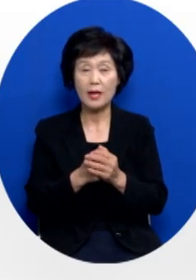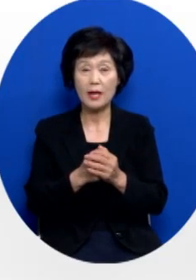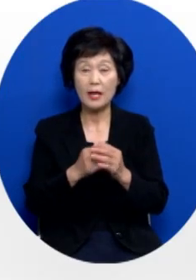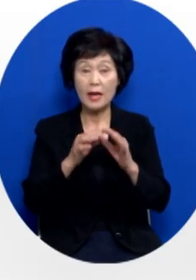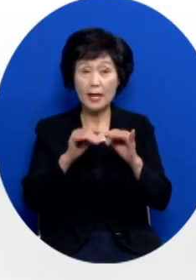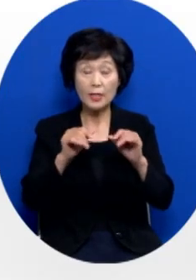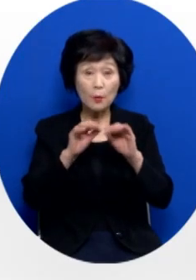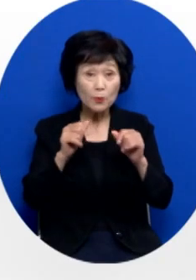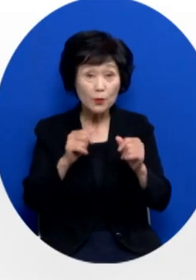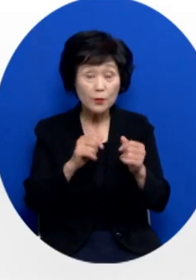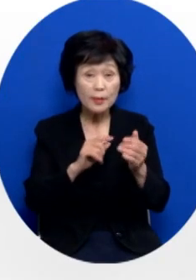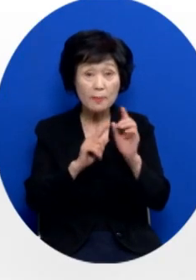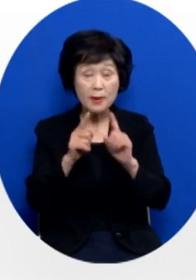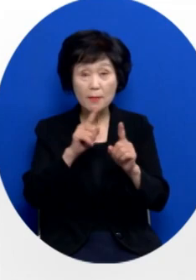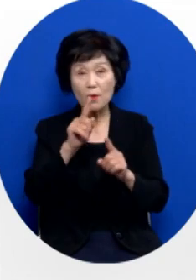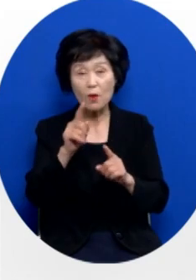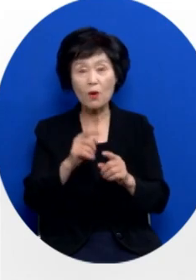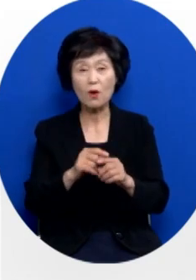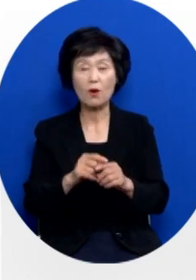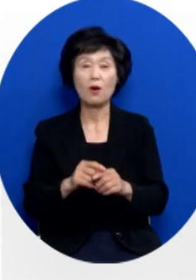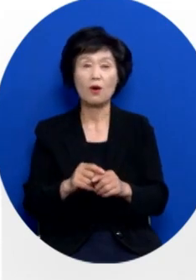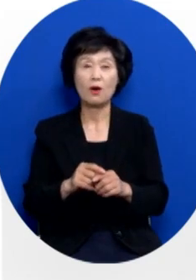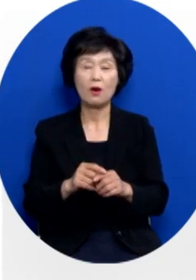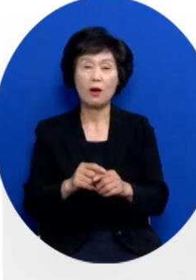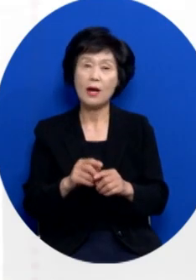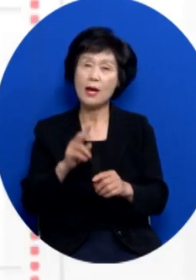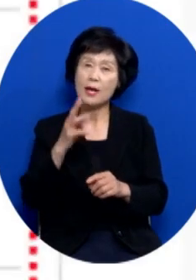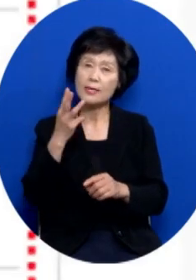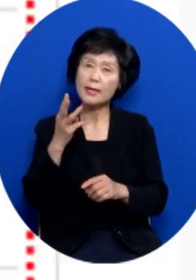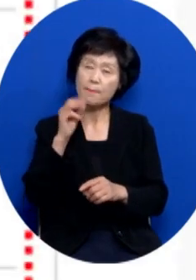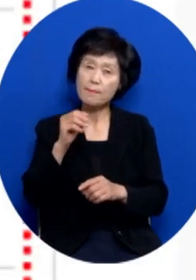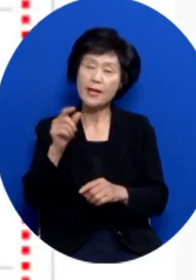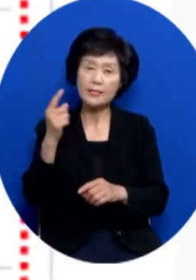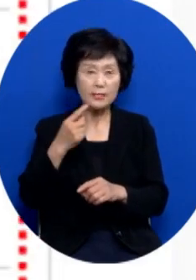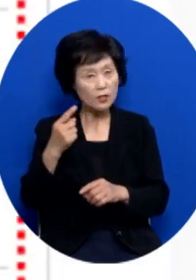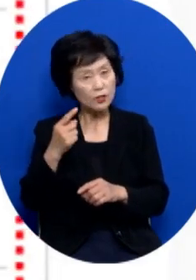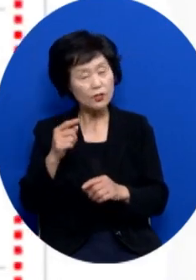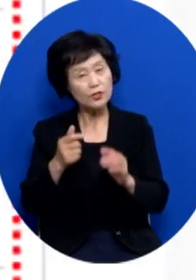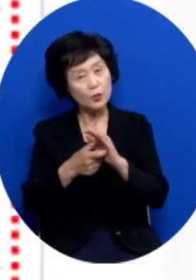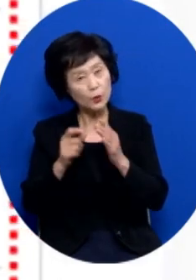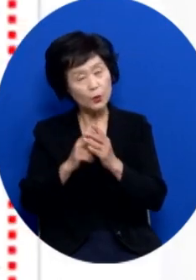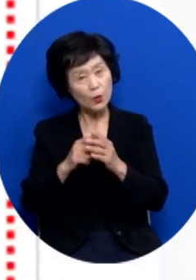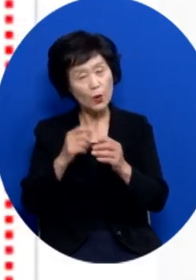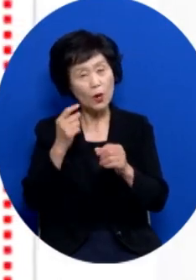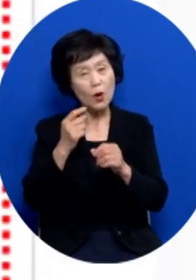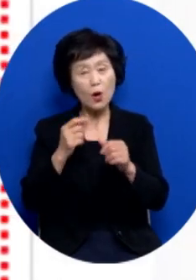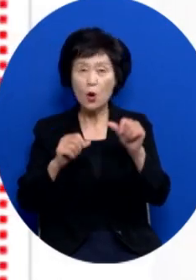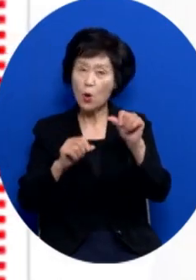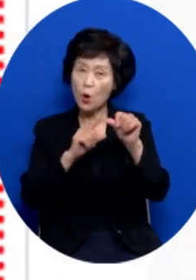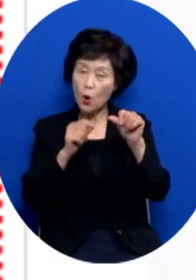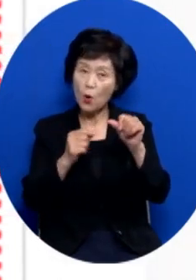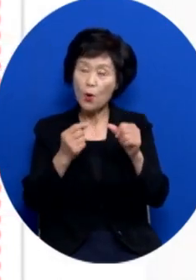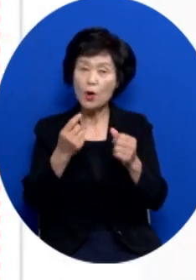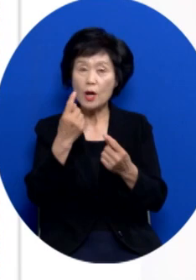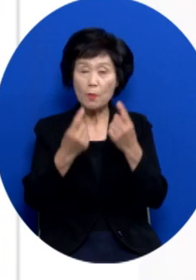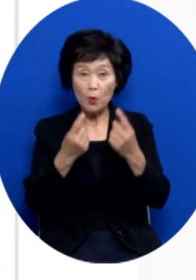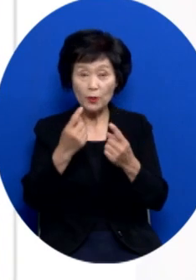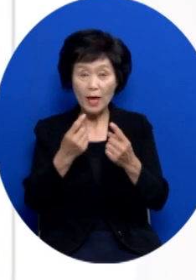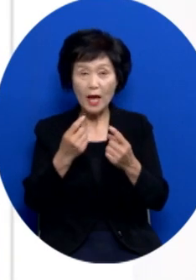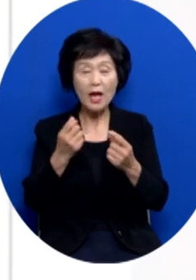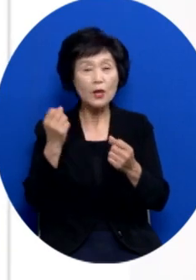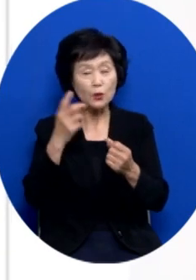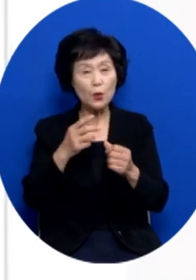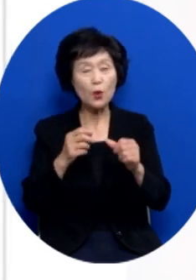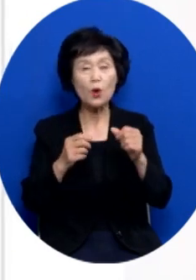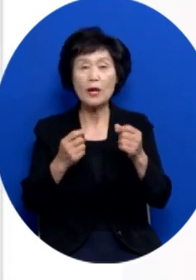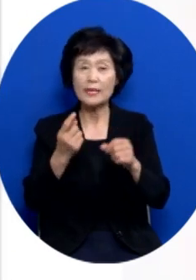플랫폼에 따르면 6월 입주 물량은 약 3만 1,500세대로 지난달보다 45%, 지난해보다는